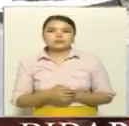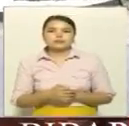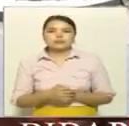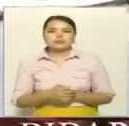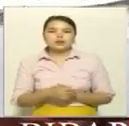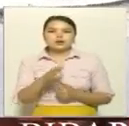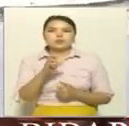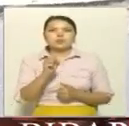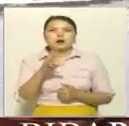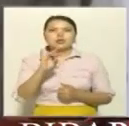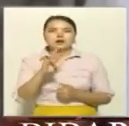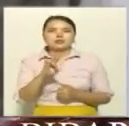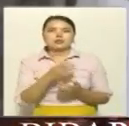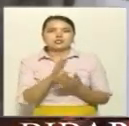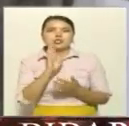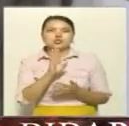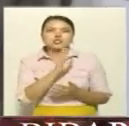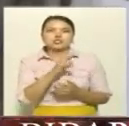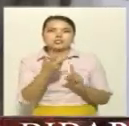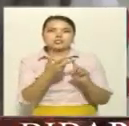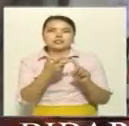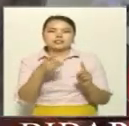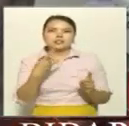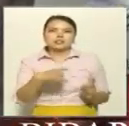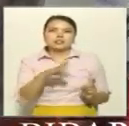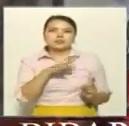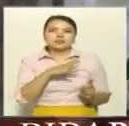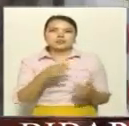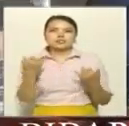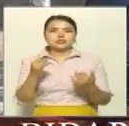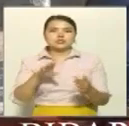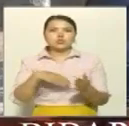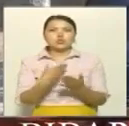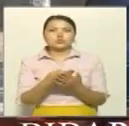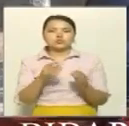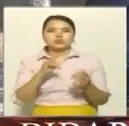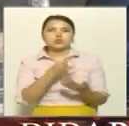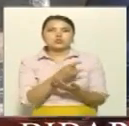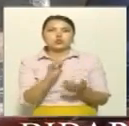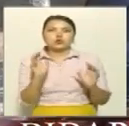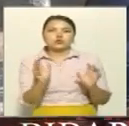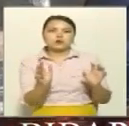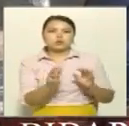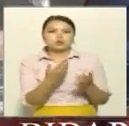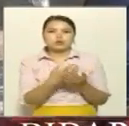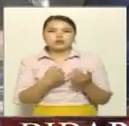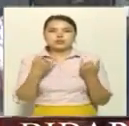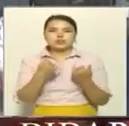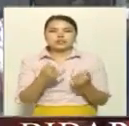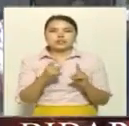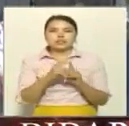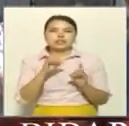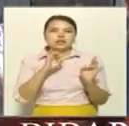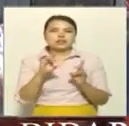Баян Берекбай родила 3 месяца назад 2-го ребенка. Сейчас она находится в декретном отпуске по уходу за малышом. По ее словам, выплата